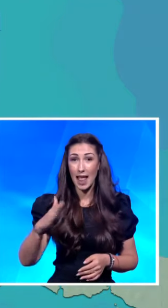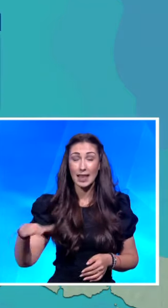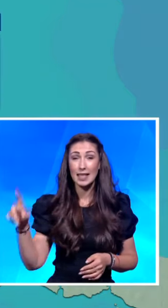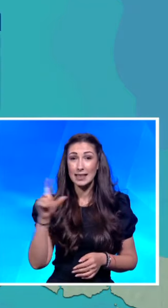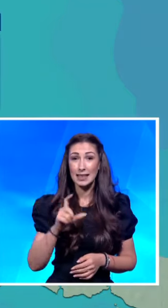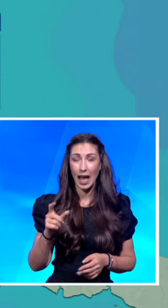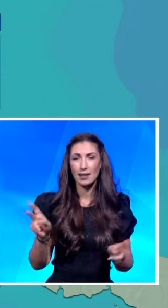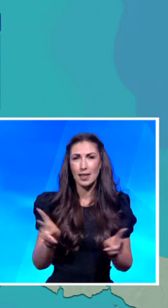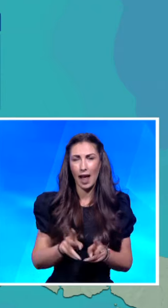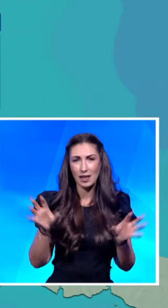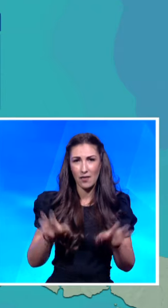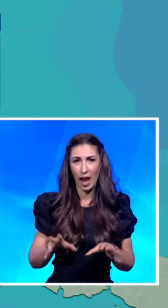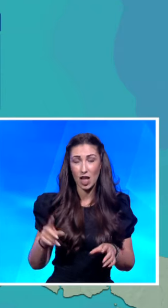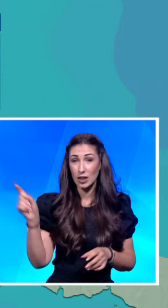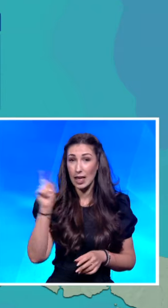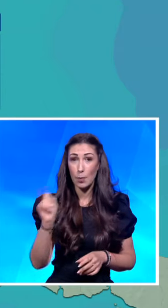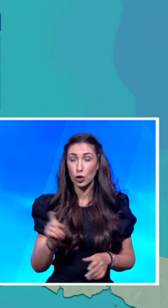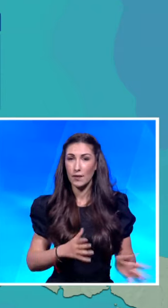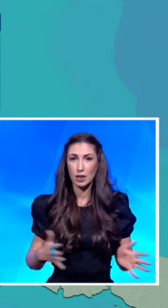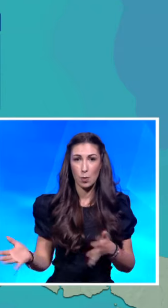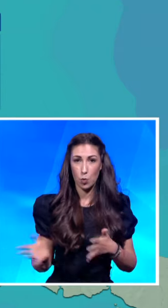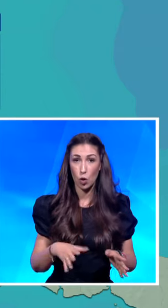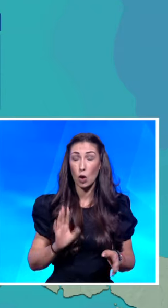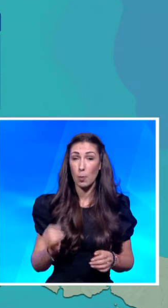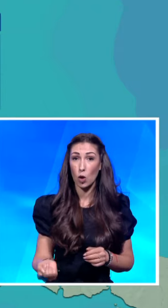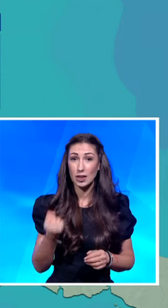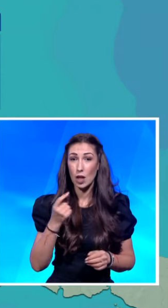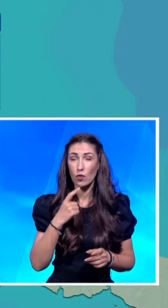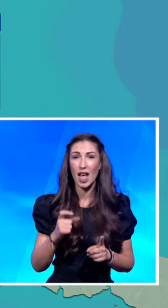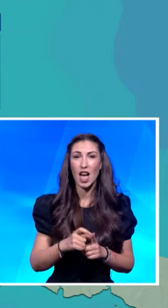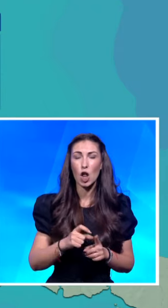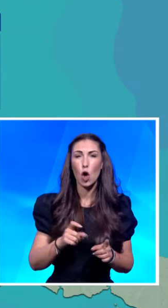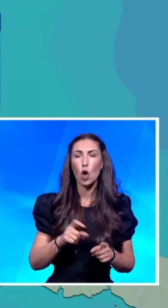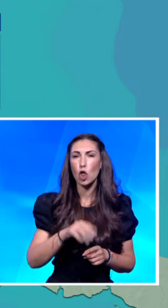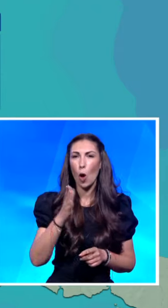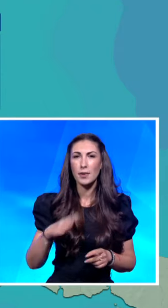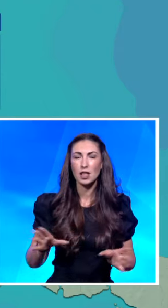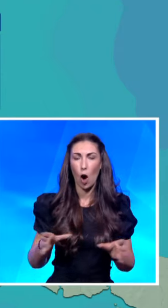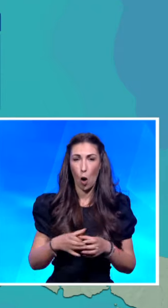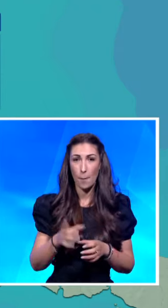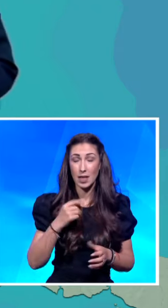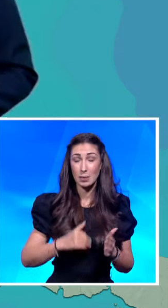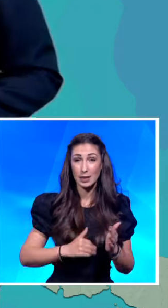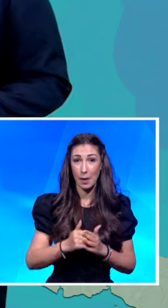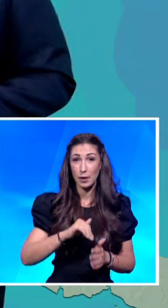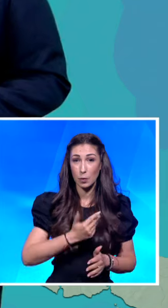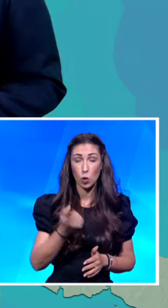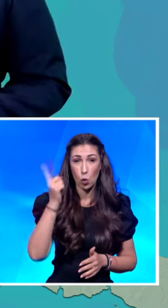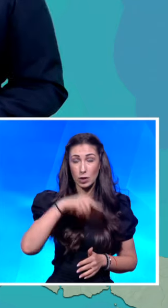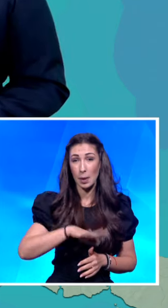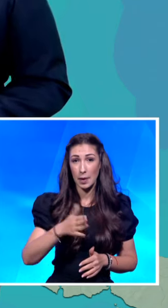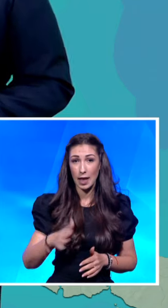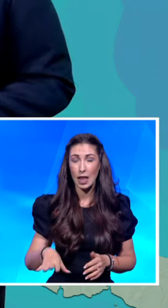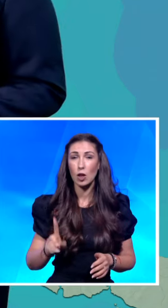сряда краткотрайни валежи и грамотевични бури. По-интензивни в Рило-Родопската област. Максималните температури утре в планините ще